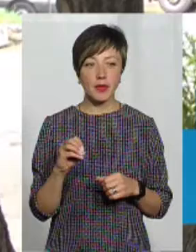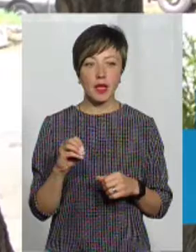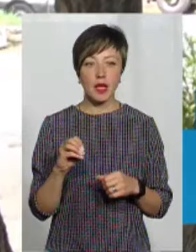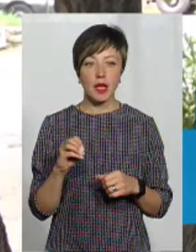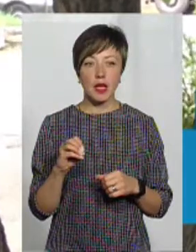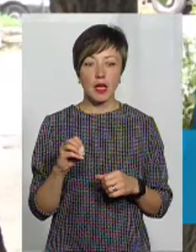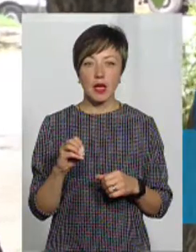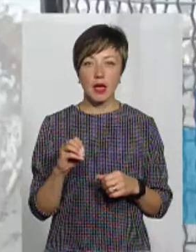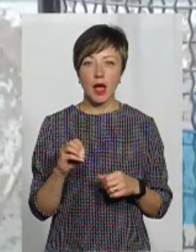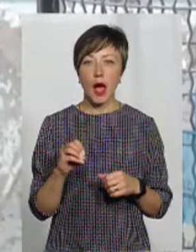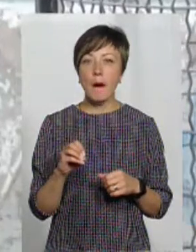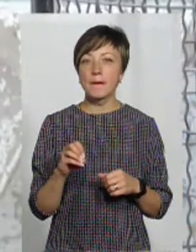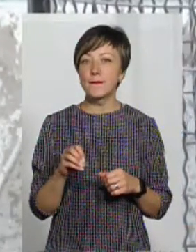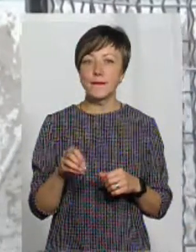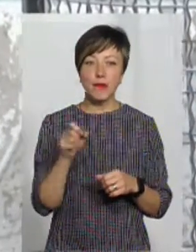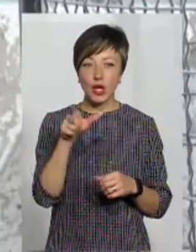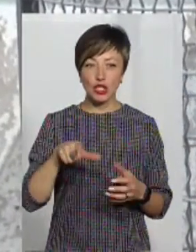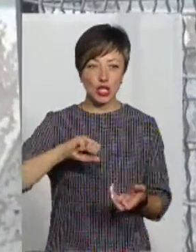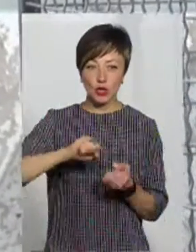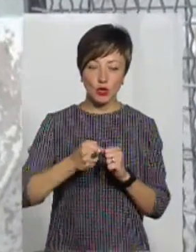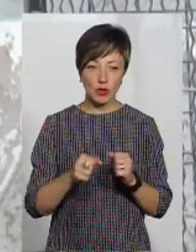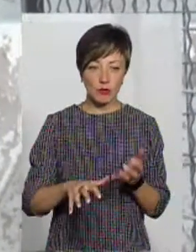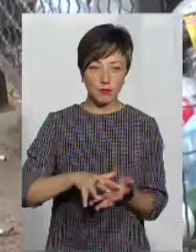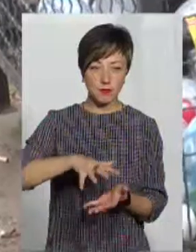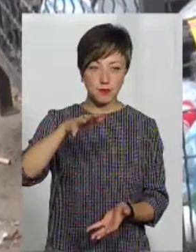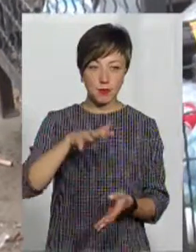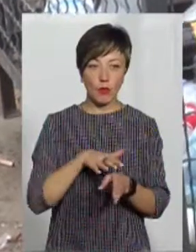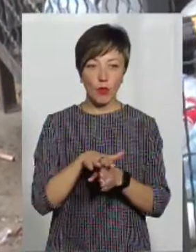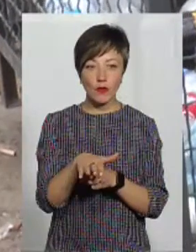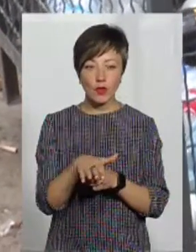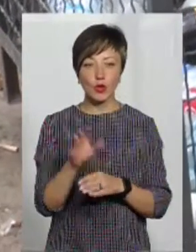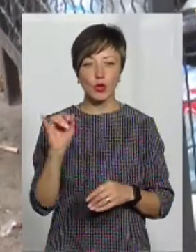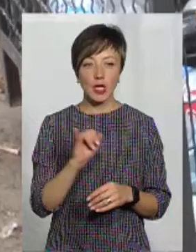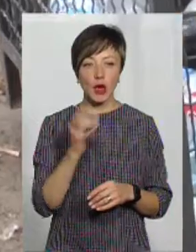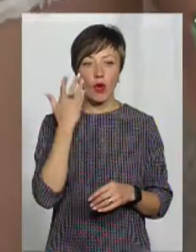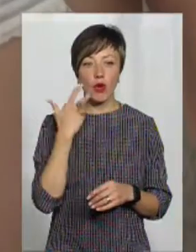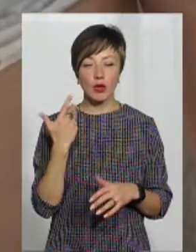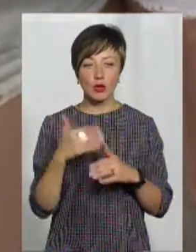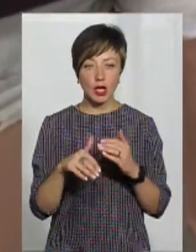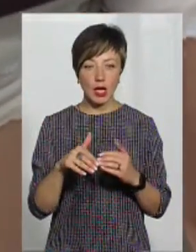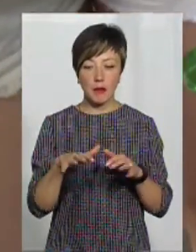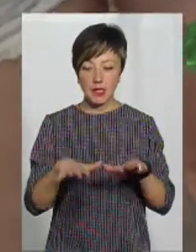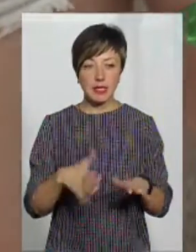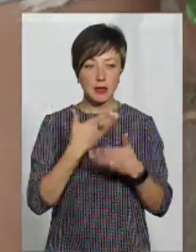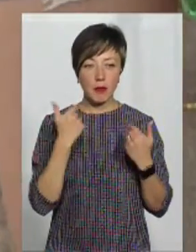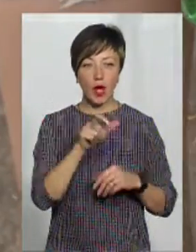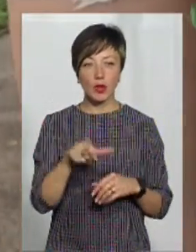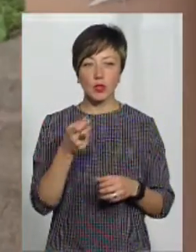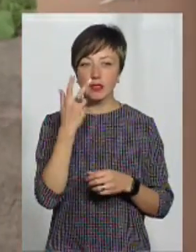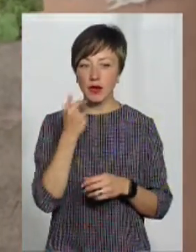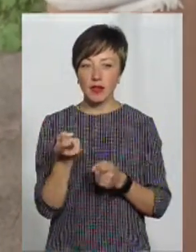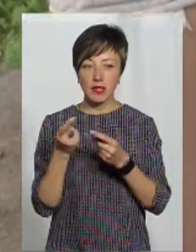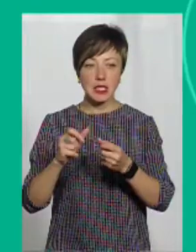ніхто так от не скручує. І виходить, що контейнер зайнятий повністю, і коли вже контейнер не має місця, то люди звикли викидати